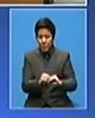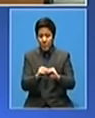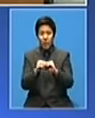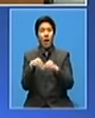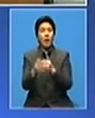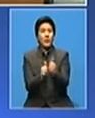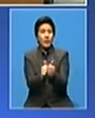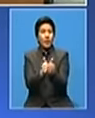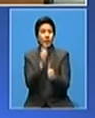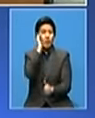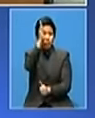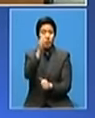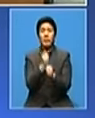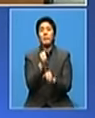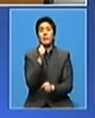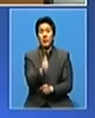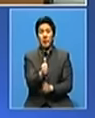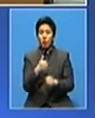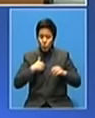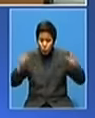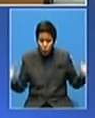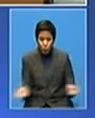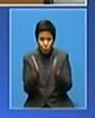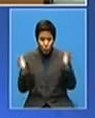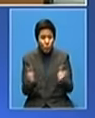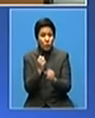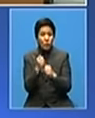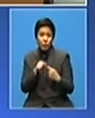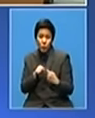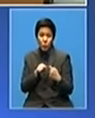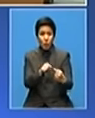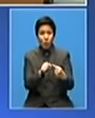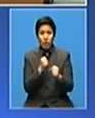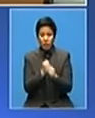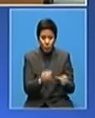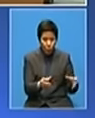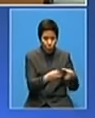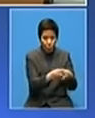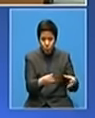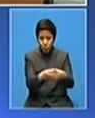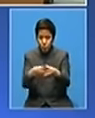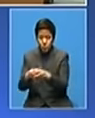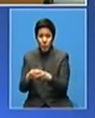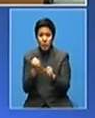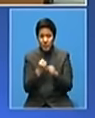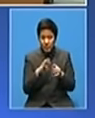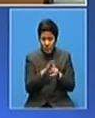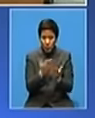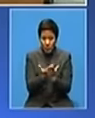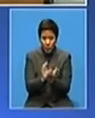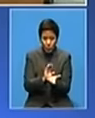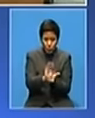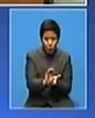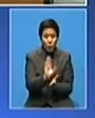ารถทำการแข่งขันได้นะครับในตลาดในอนาคตส่งเสริมต่อยอดในการสร้างกลุ่มคลัสเตอร์ผูกห่วงโซ่เพิ่มการลงทุนในประเท